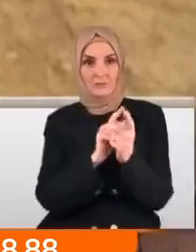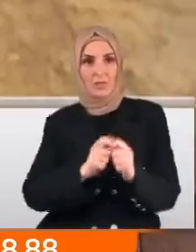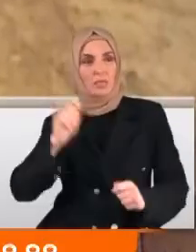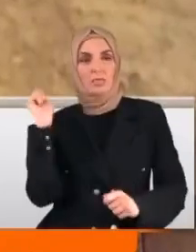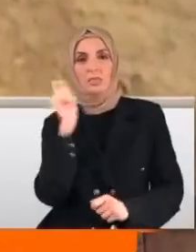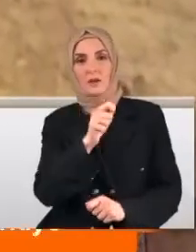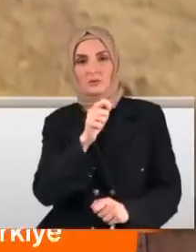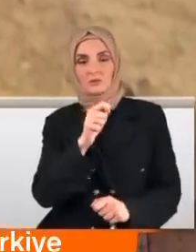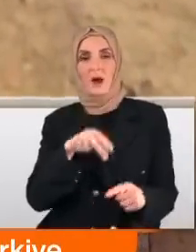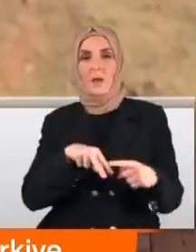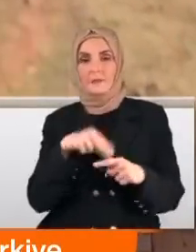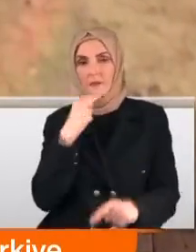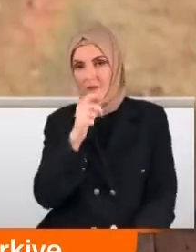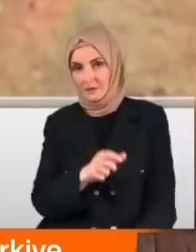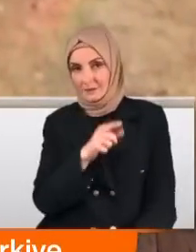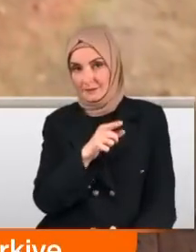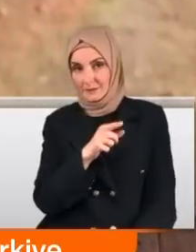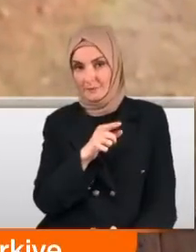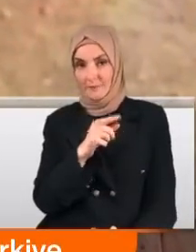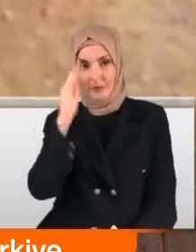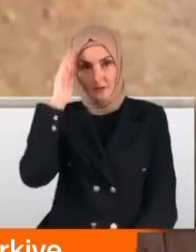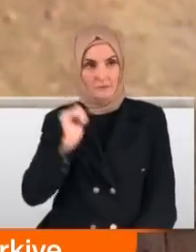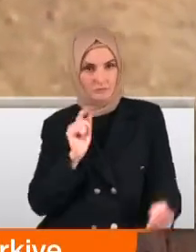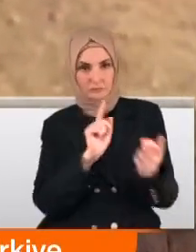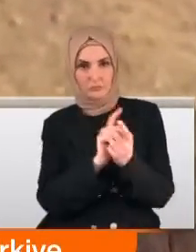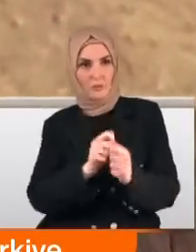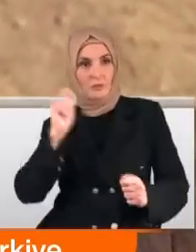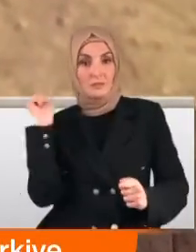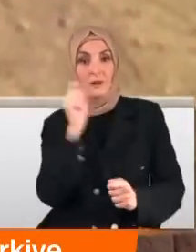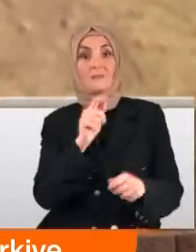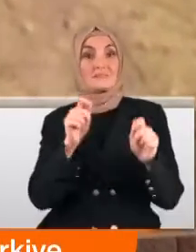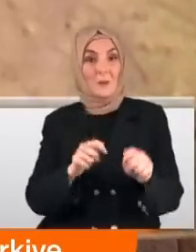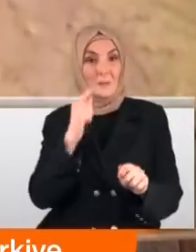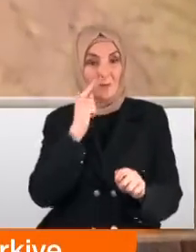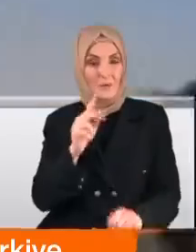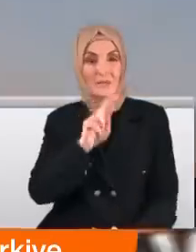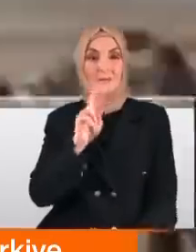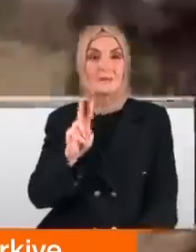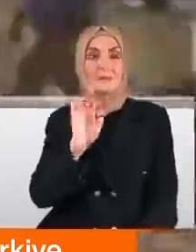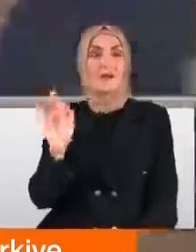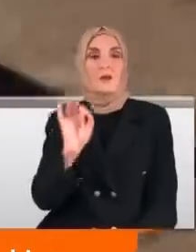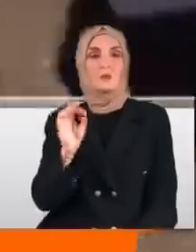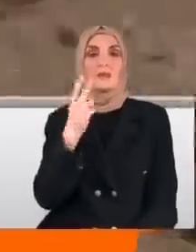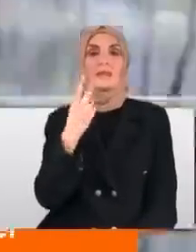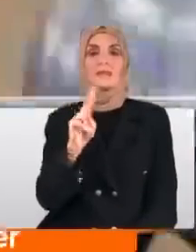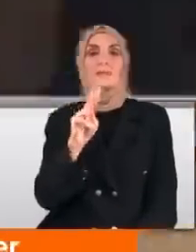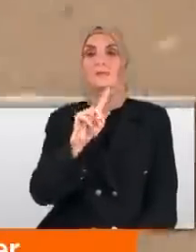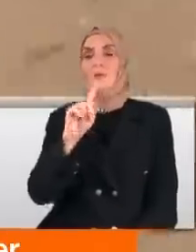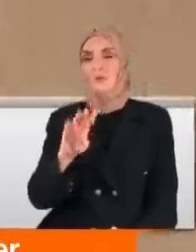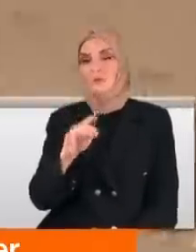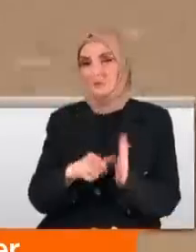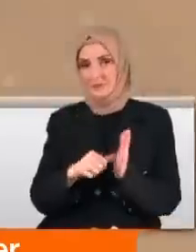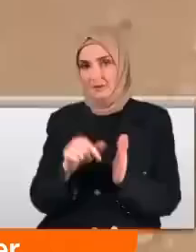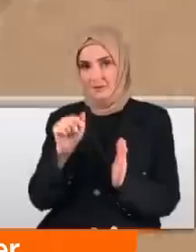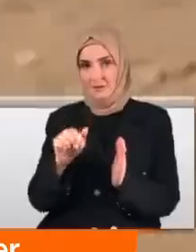Tuğluk. Tuğluk askere taş attığında 22 Eylül 2014'ü gösteriyordu takvim yaprakları. Ve o taş